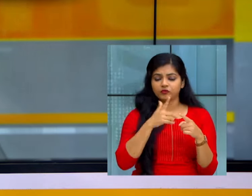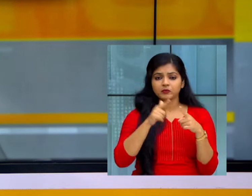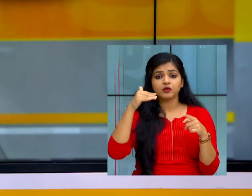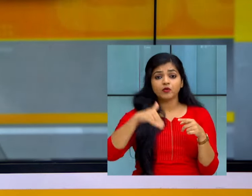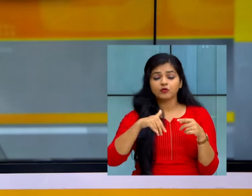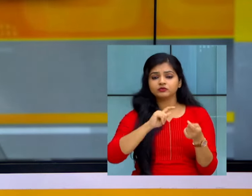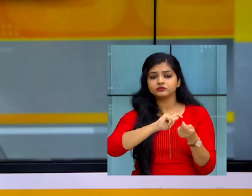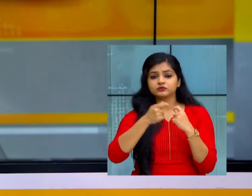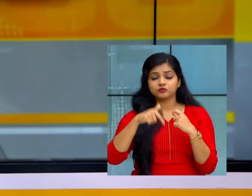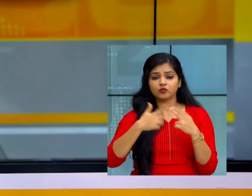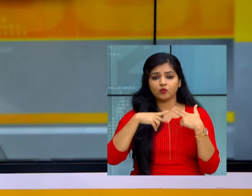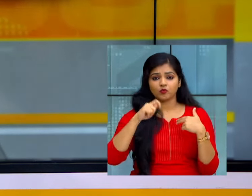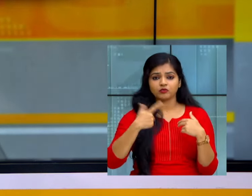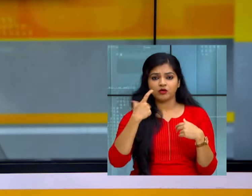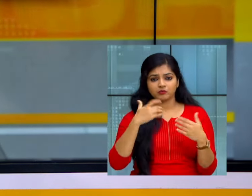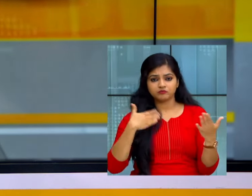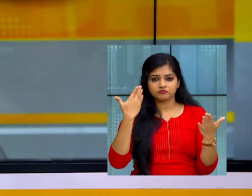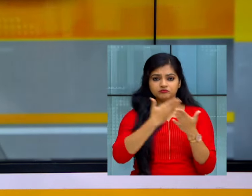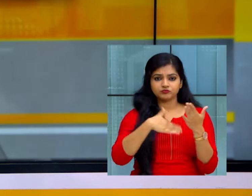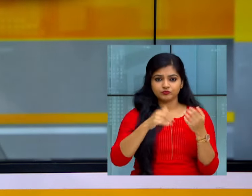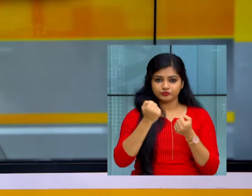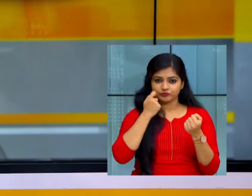കോടതിയിലേക്ക് പോകുന്നു എന്നതിൽ തീരുമാനം